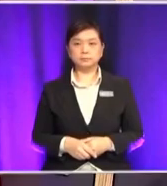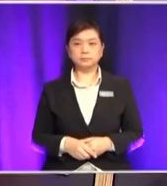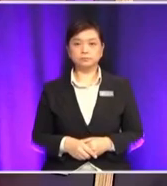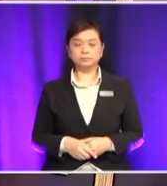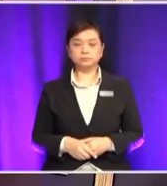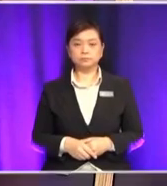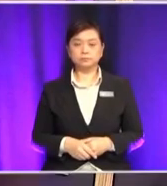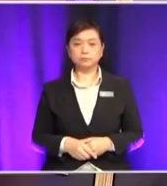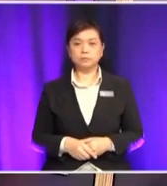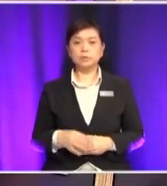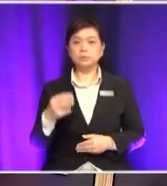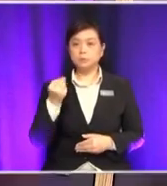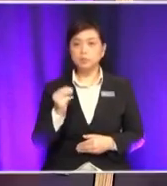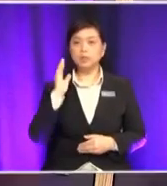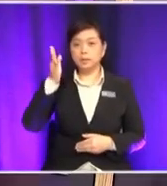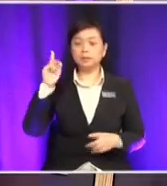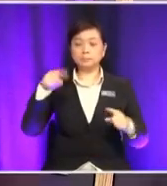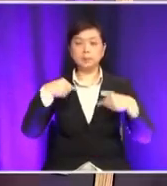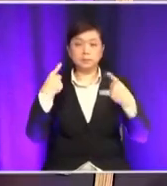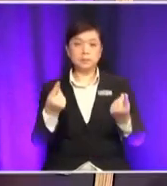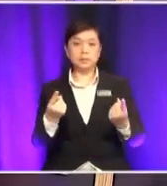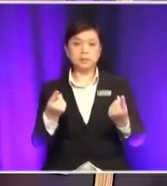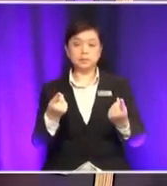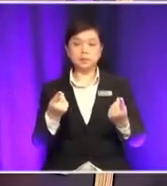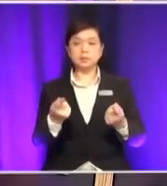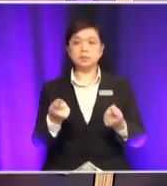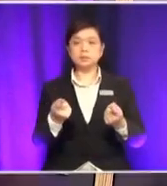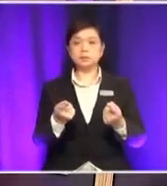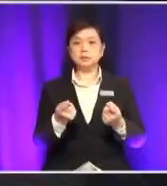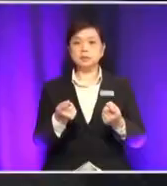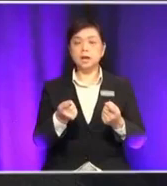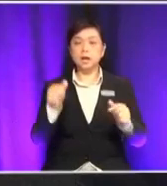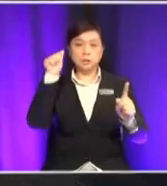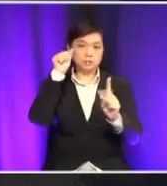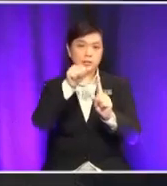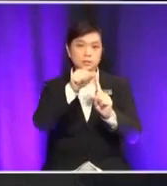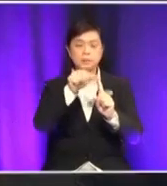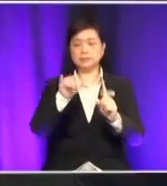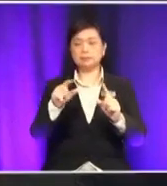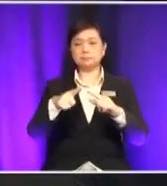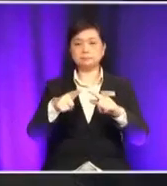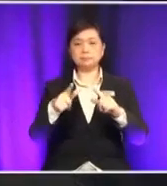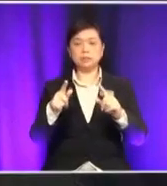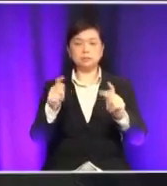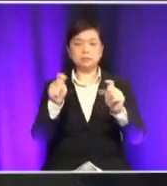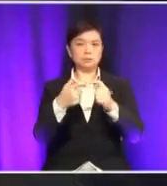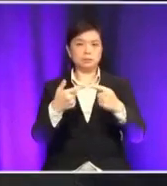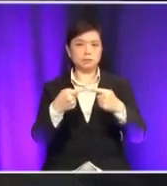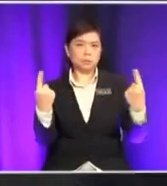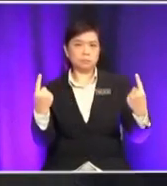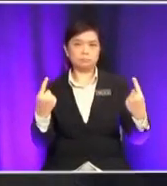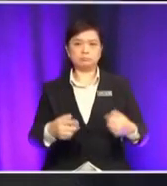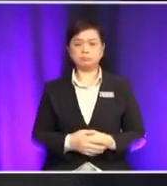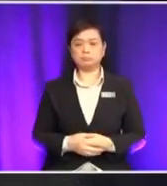tertarik ke kutub sel yang bertentangan so basicly fasa-fase ini semua lebih kurang sama macam